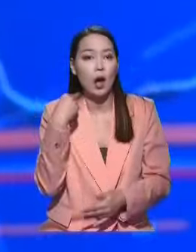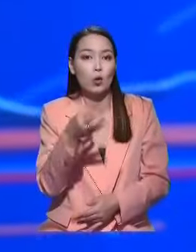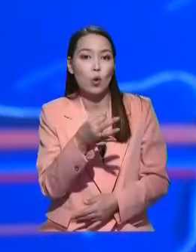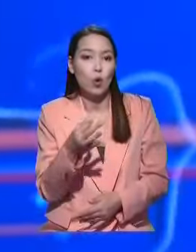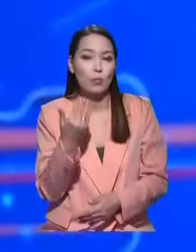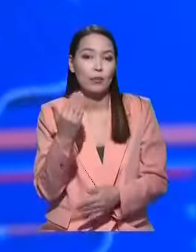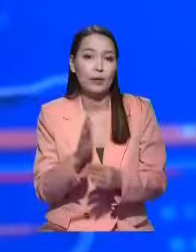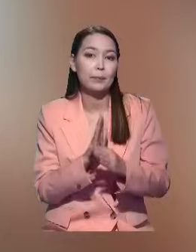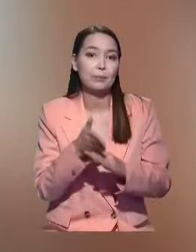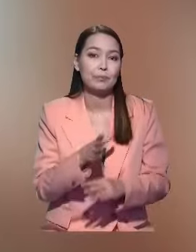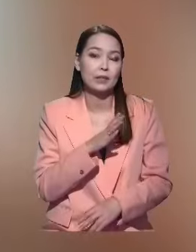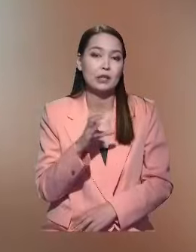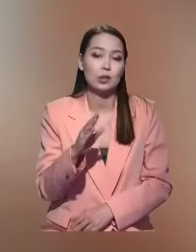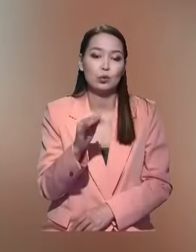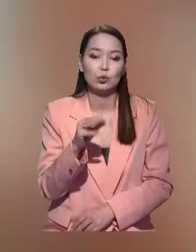посетил Серик